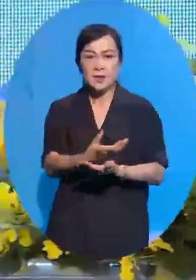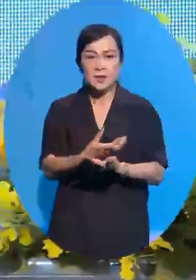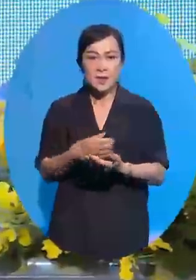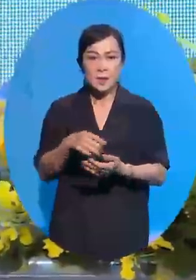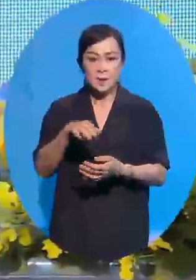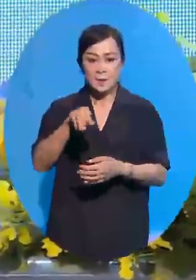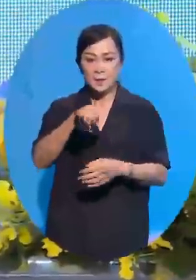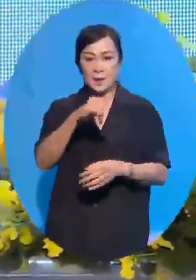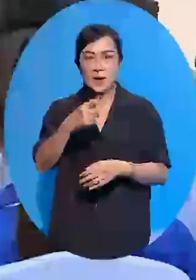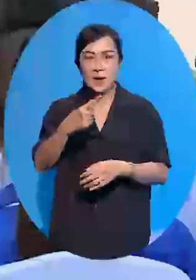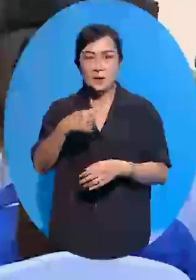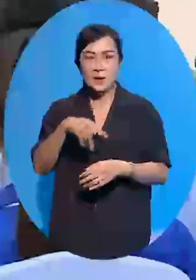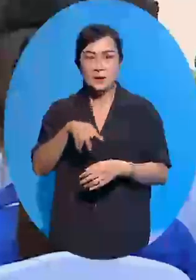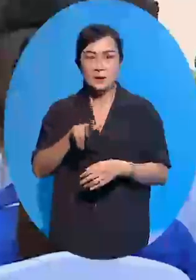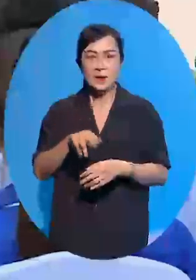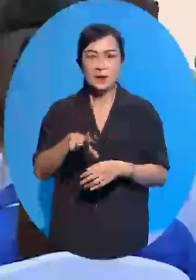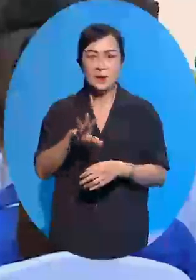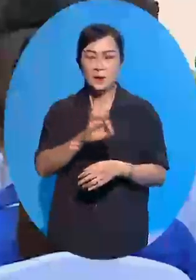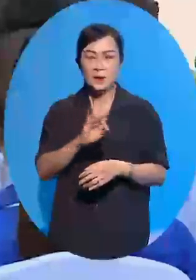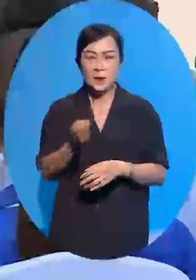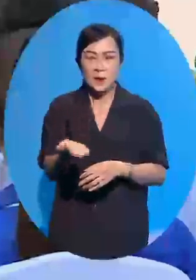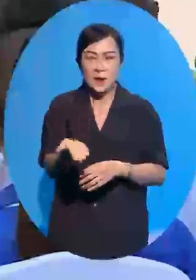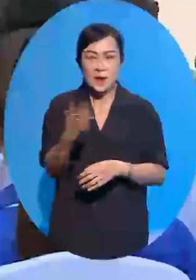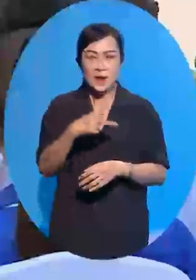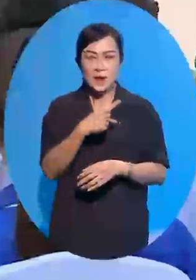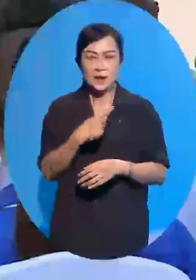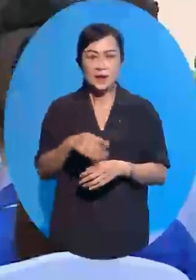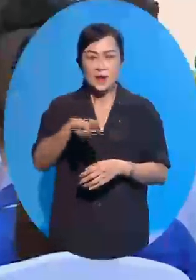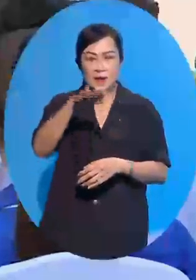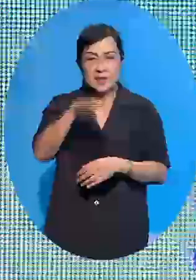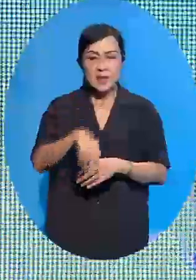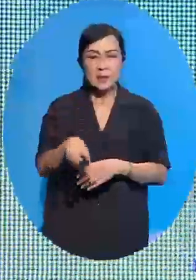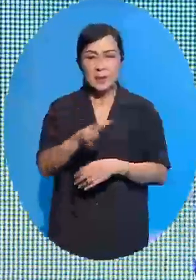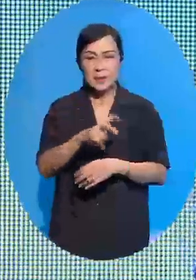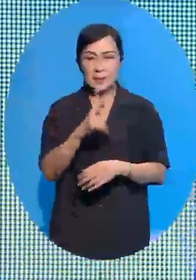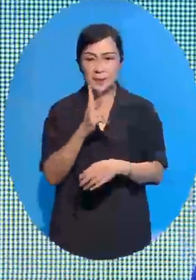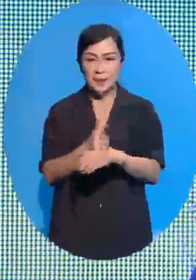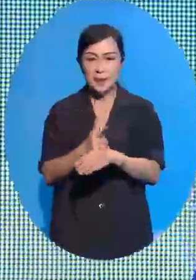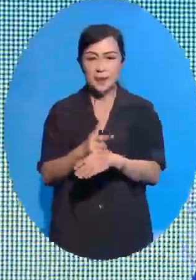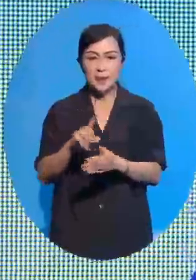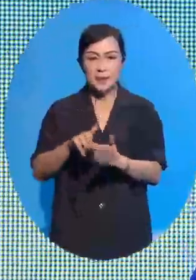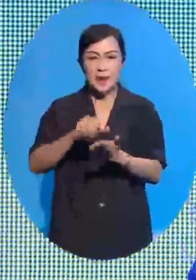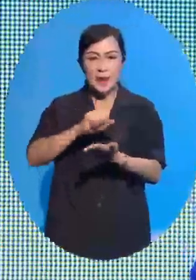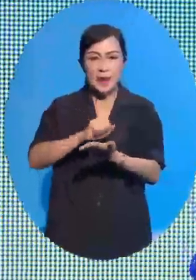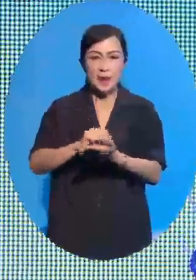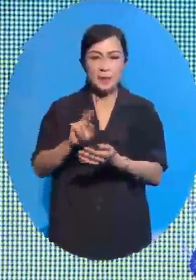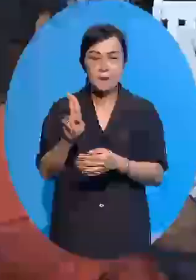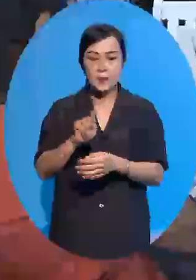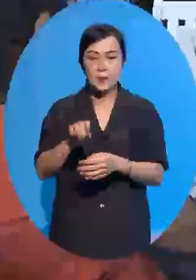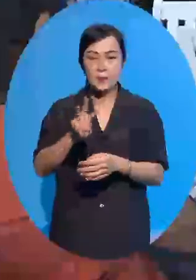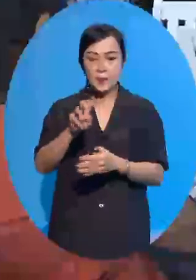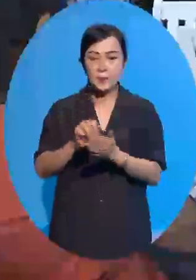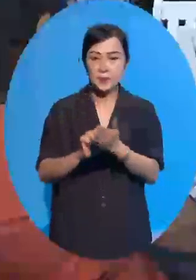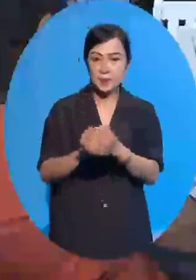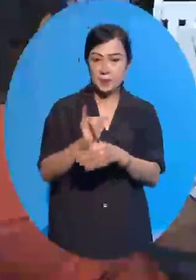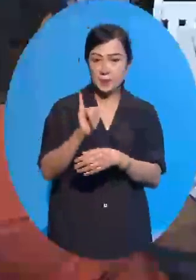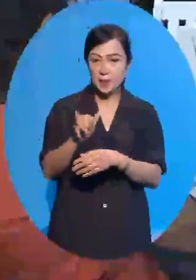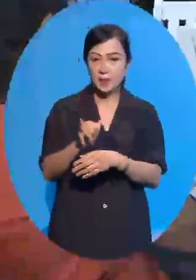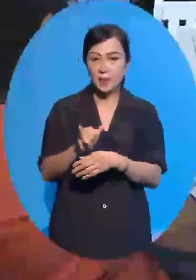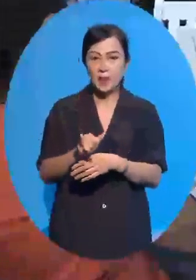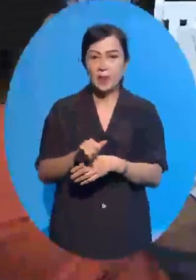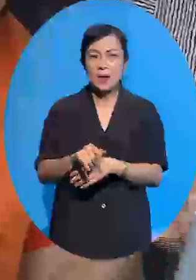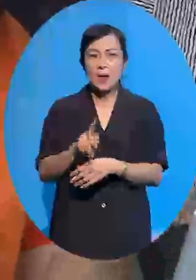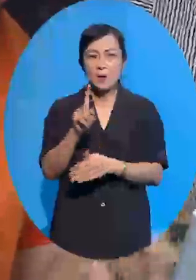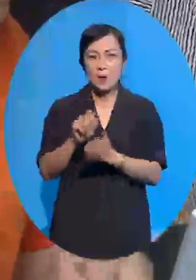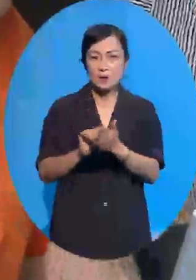mã VNPay với hóa đơn từ 5 triệu đồng trở lên, khách hàng sẽ được giảm ngay 200.000 đồng, thời gian áp dụng đến hết ngày 30 tháng 6. Nhân ngày quốc tế